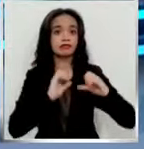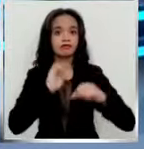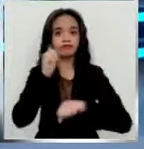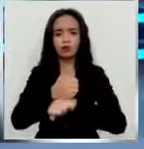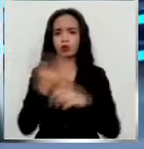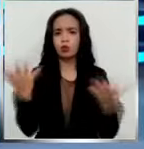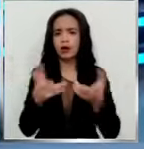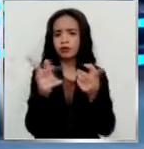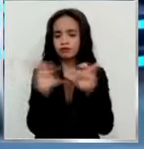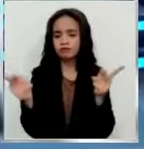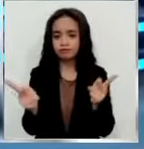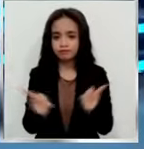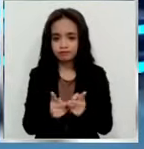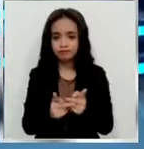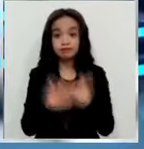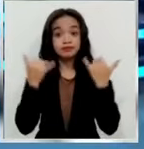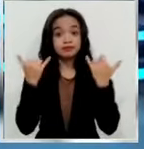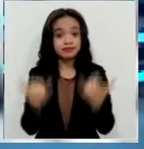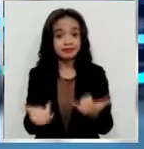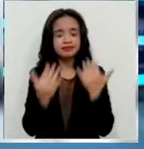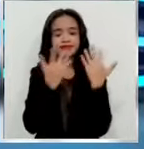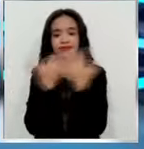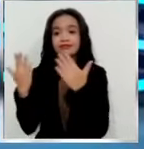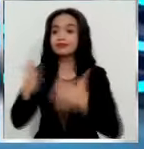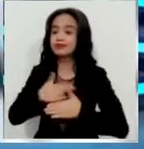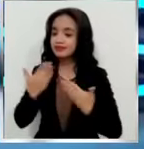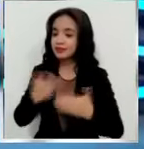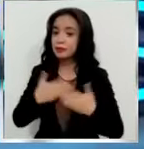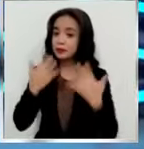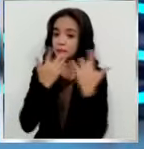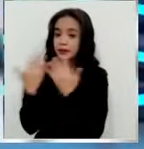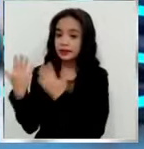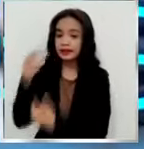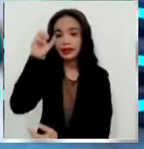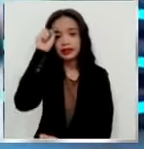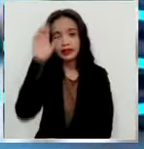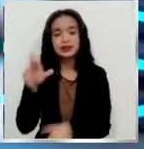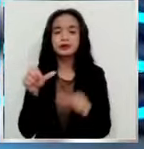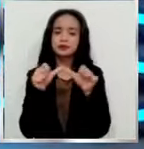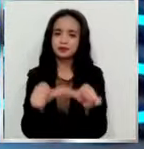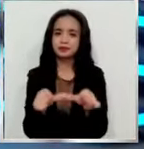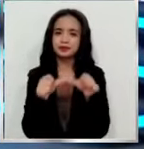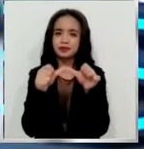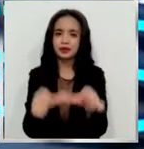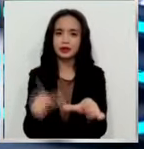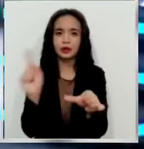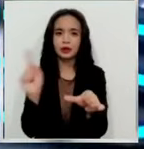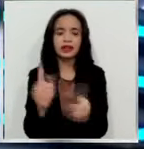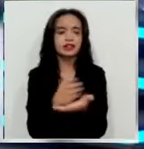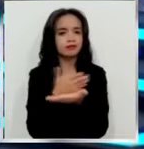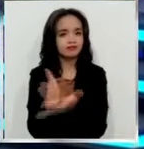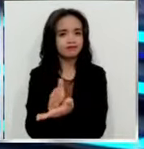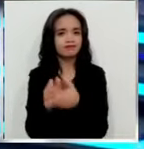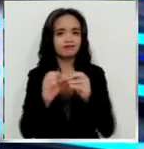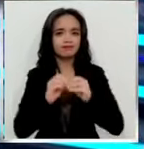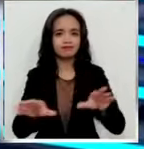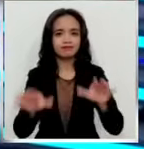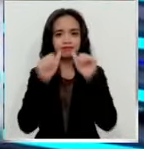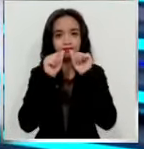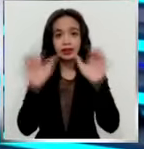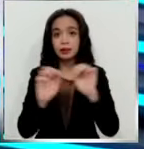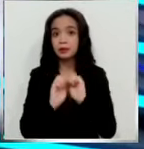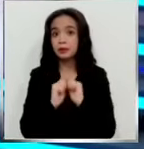lugar. At ngayong kaarawan niya, happy birthday po sir, tuloy-tuloy ang kanyang pag-share ng blessings sa pamagitan